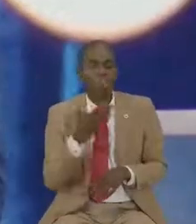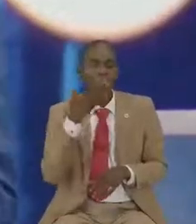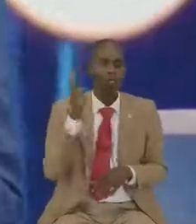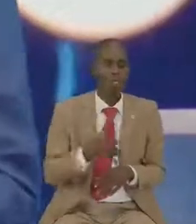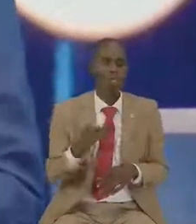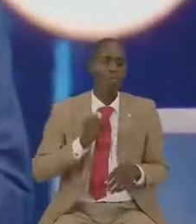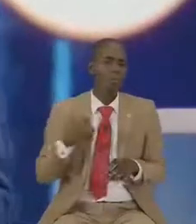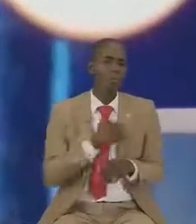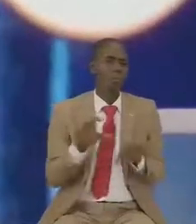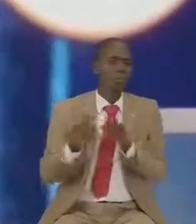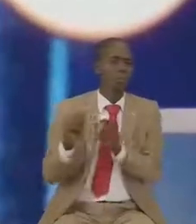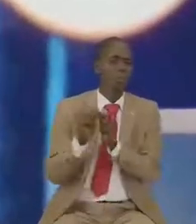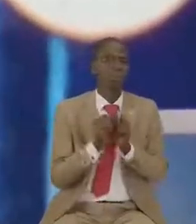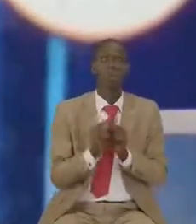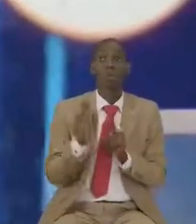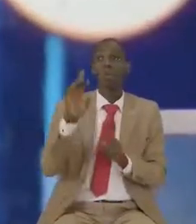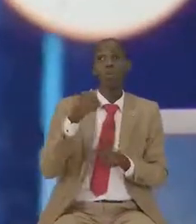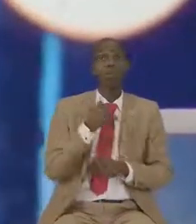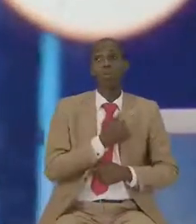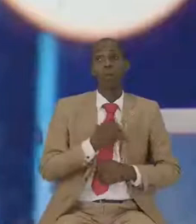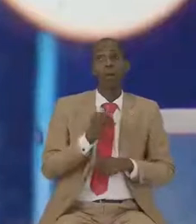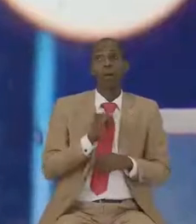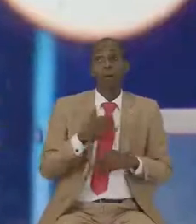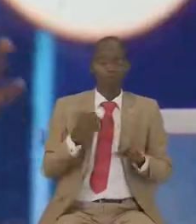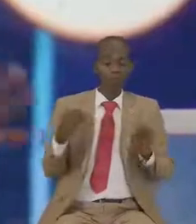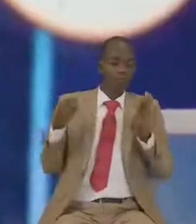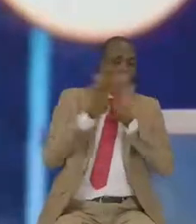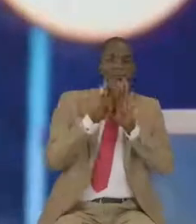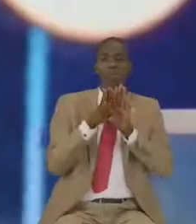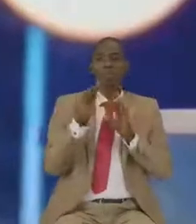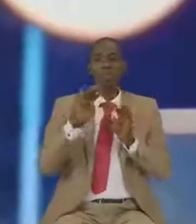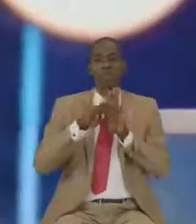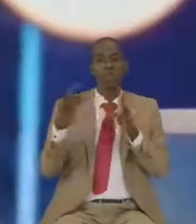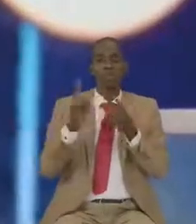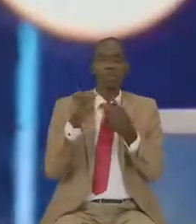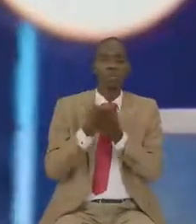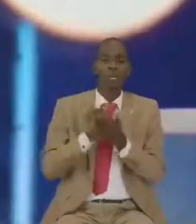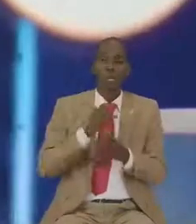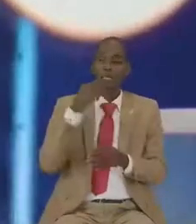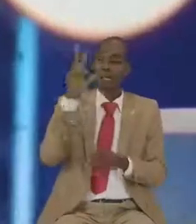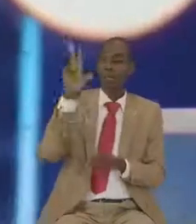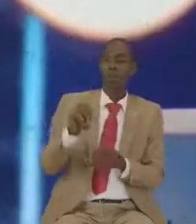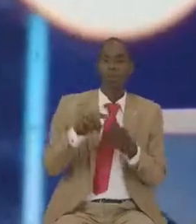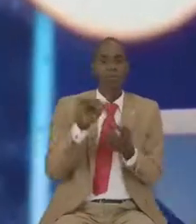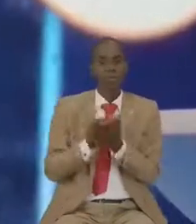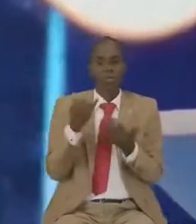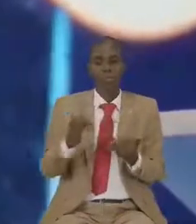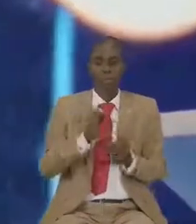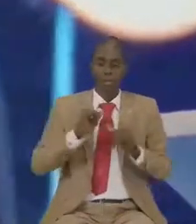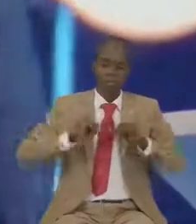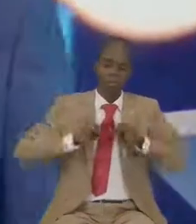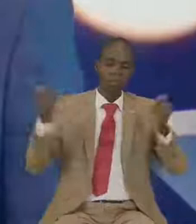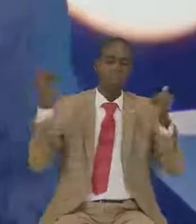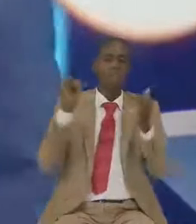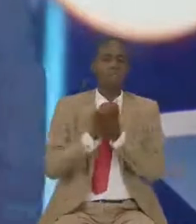impiété. Je suis les choses mauvaises qu'on faisait ensemble. Tu dis, mais j'ai déjà fermé la porte contre cela. Mais je dis non à cela